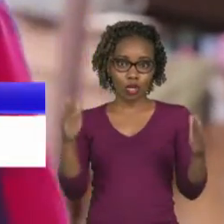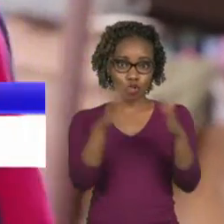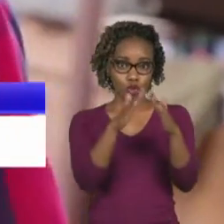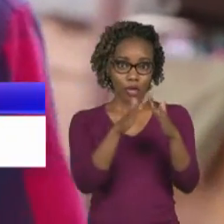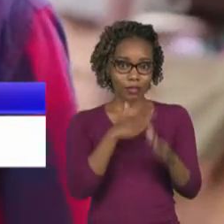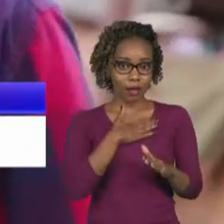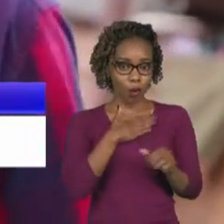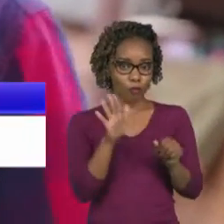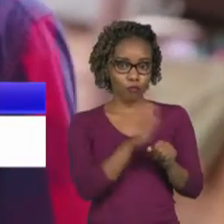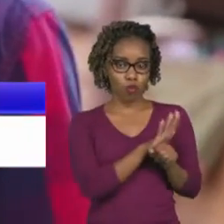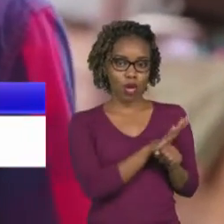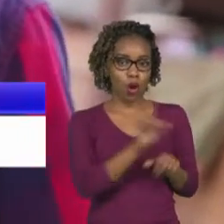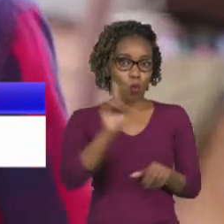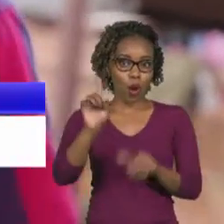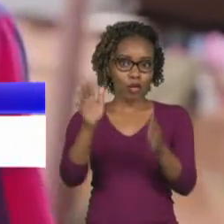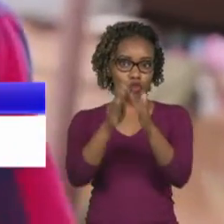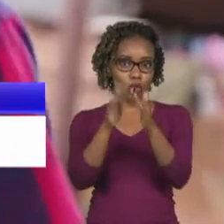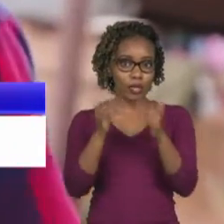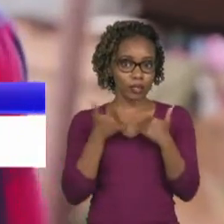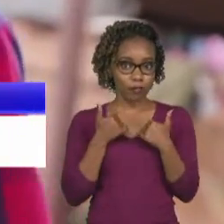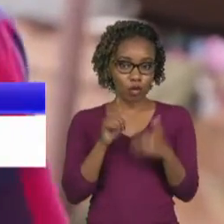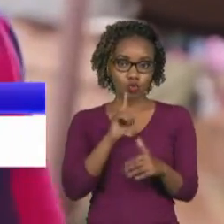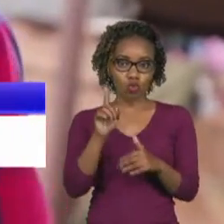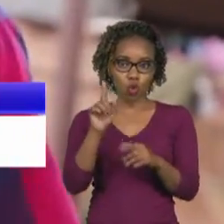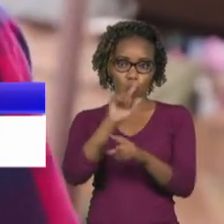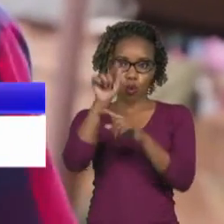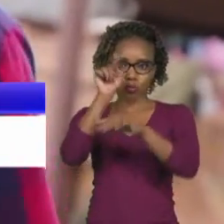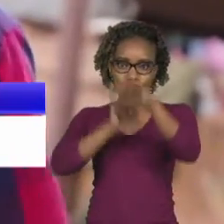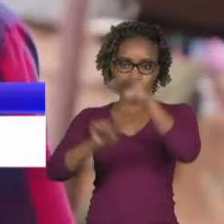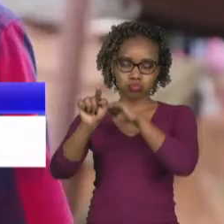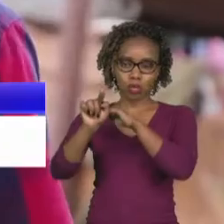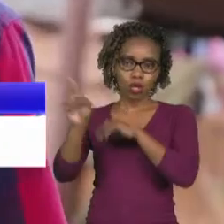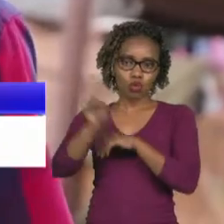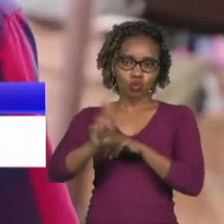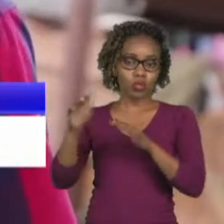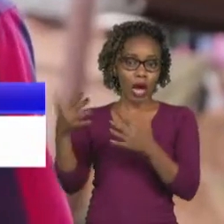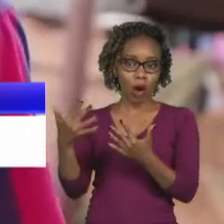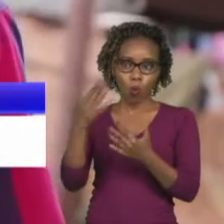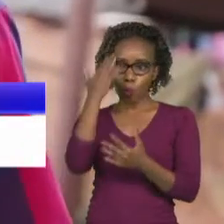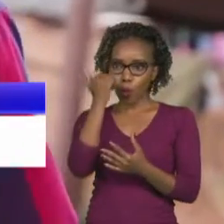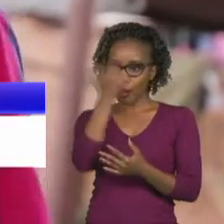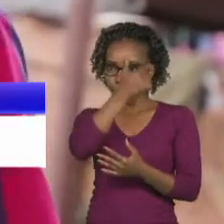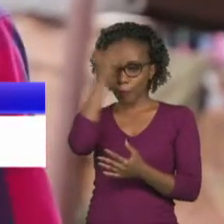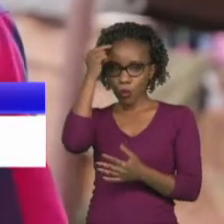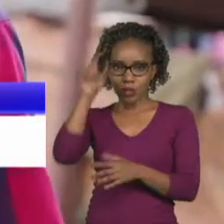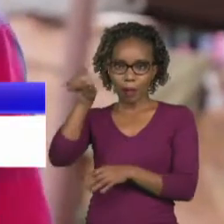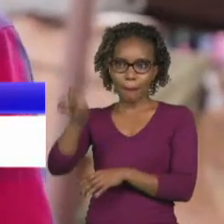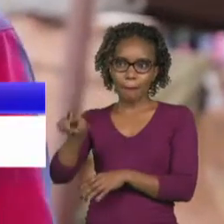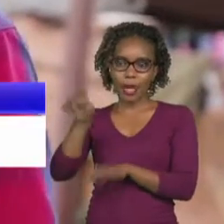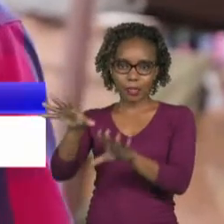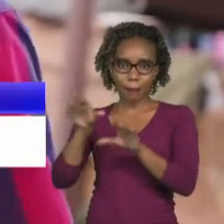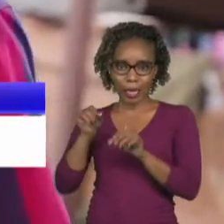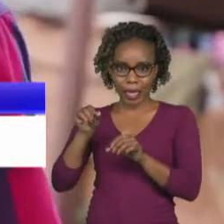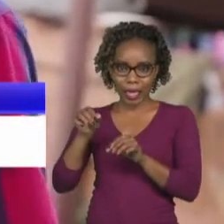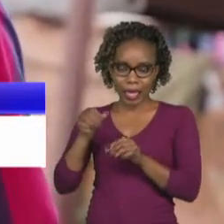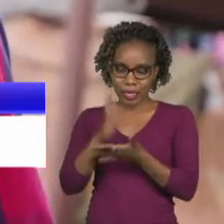tayari, na ni moja tu. Sasa hata ukiingia una shida utaenda wapi? Manake lazima uchukue